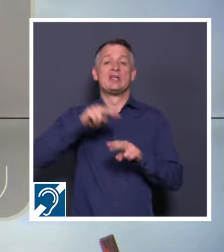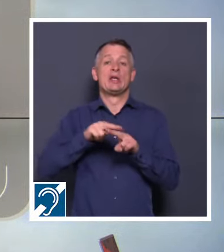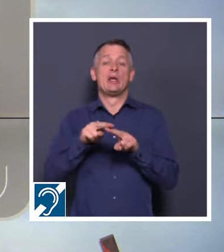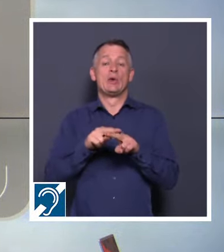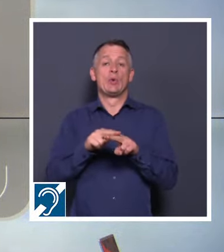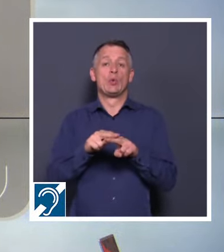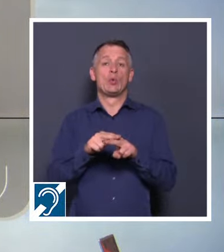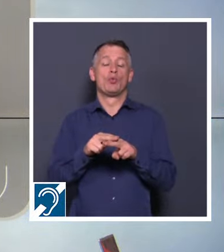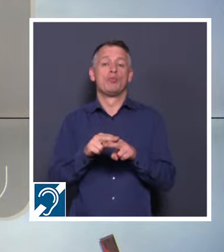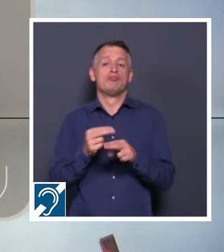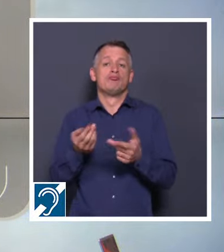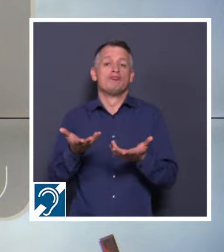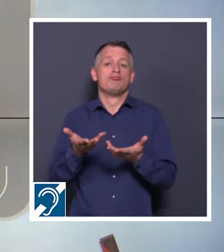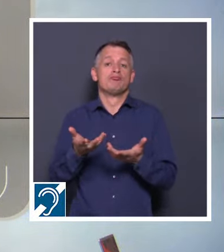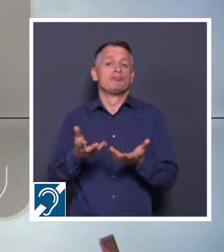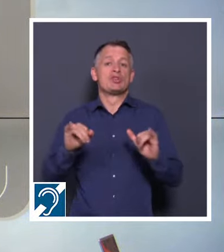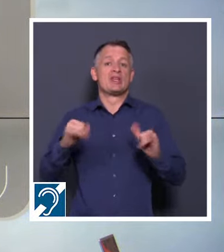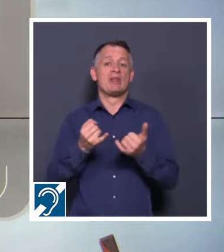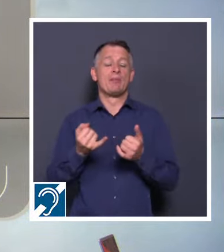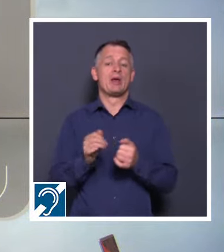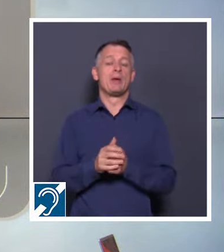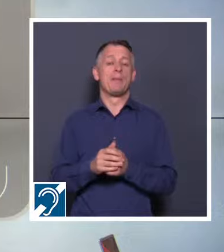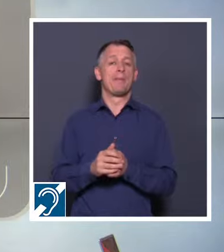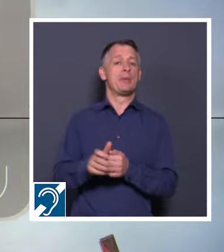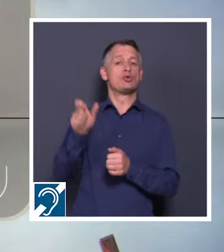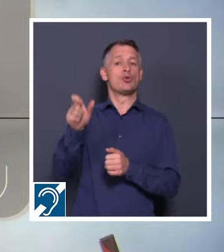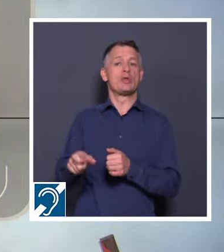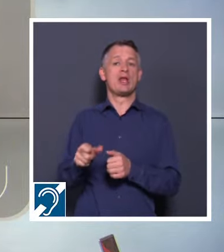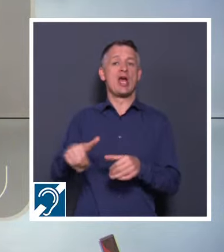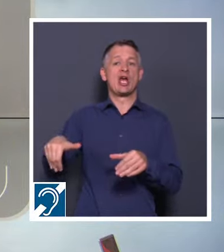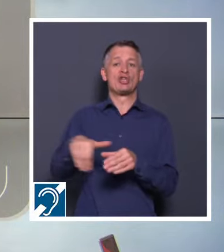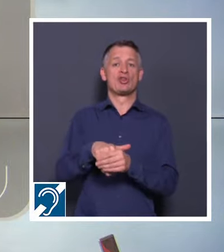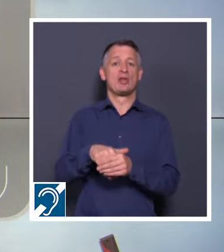afectați angajatorii și angajații de aceste noi modificări?